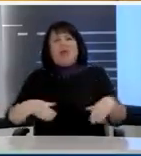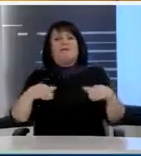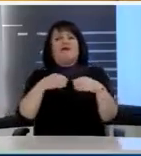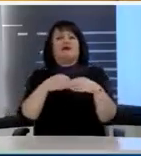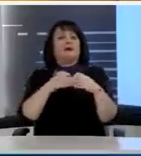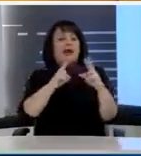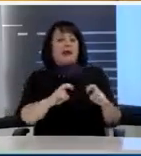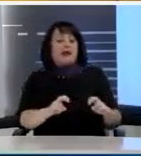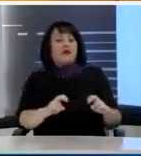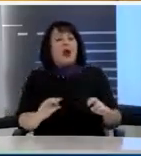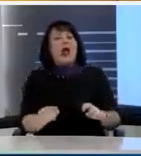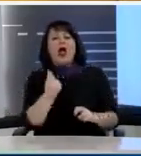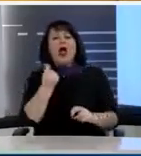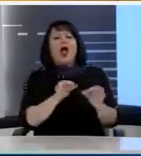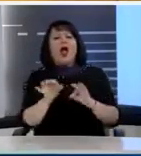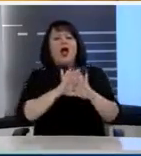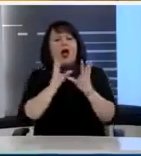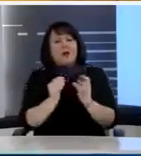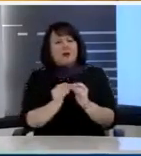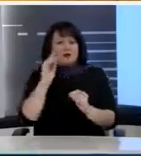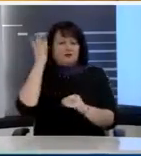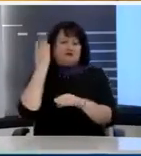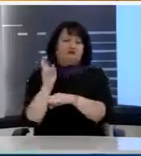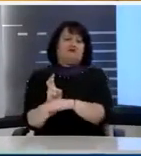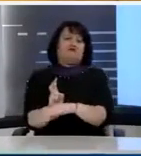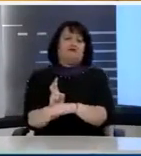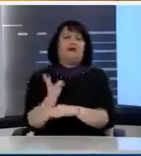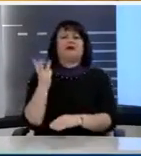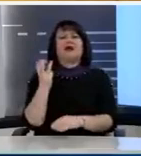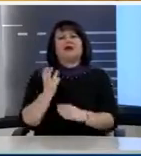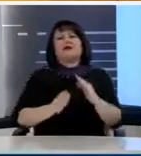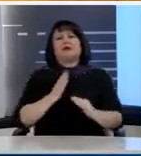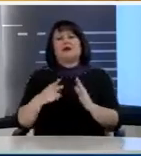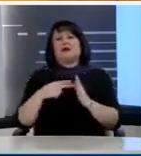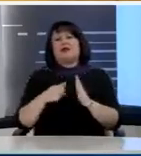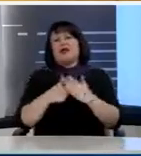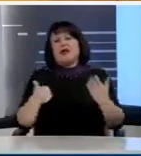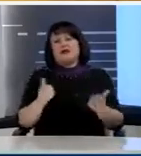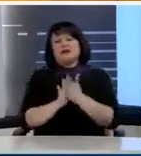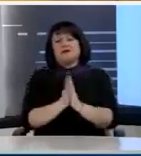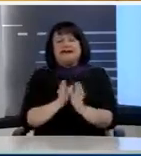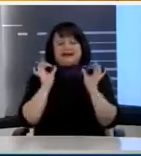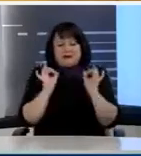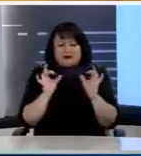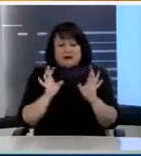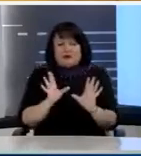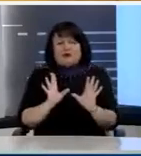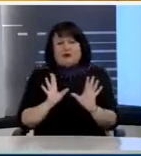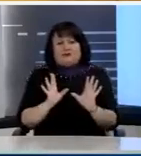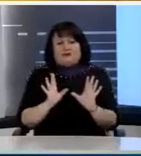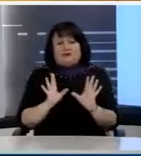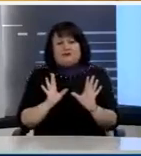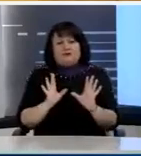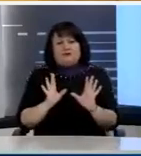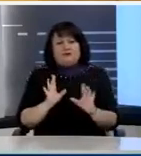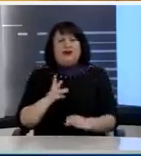Ελέγχου Πόθεν Έσχες και η Επιτροπή το έθεσε στο αρχείο 30 Μαρτίου του 2016, αφού δεν βρέθηκε το παραμικρό, ύστερα από